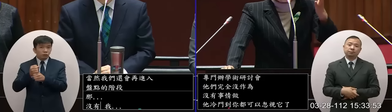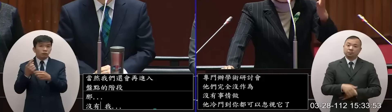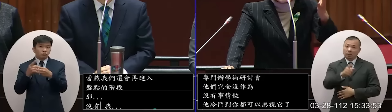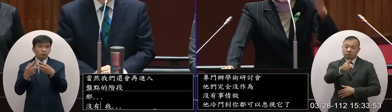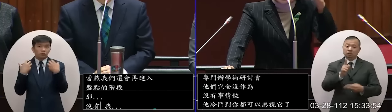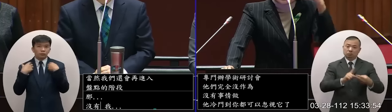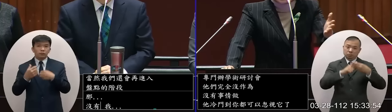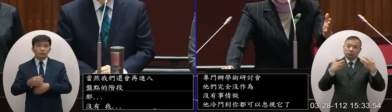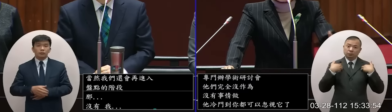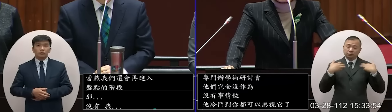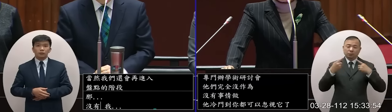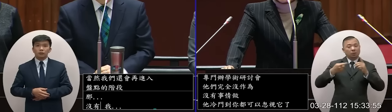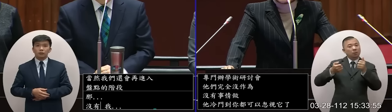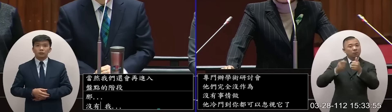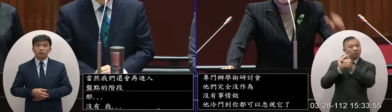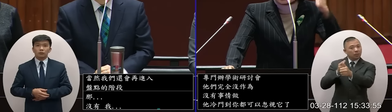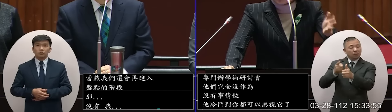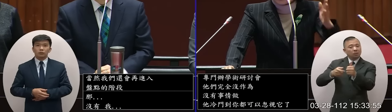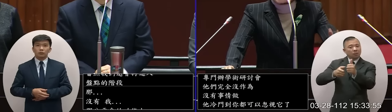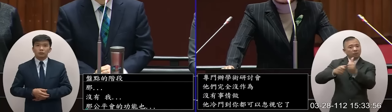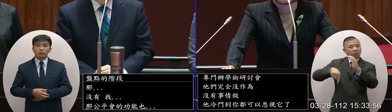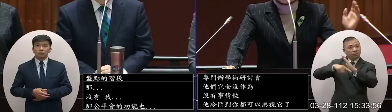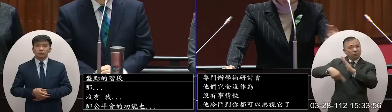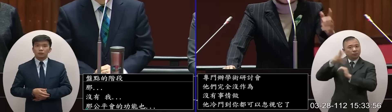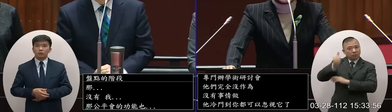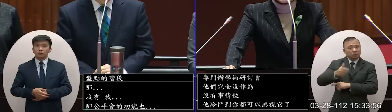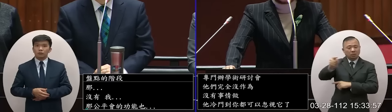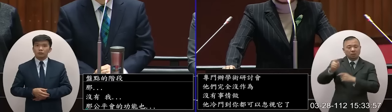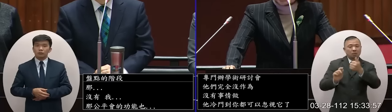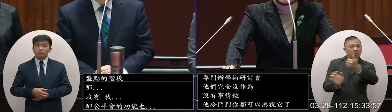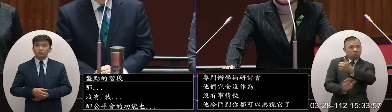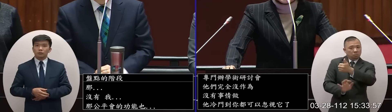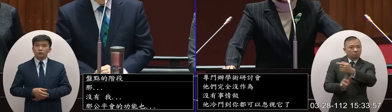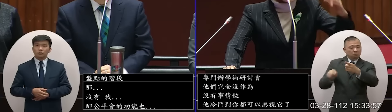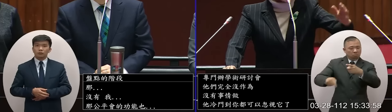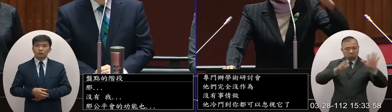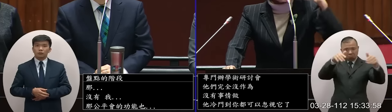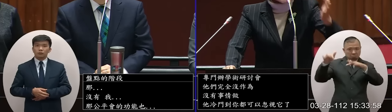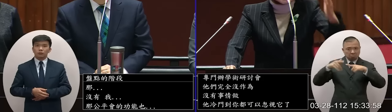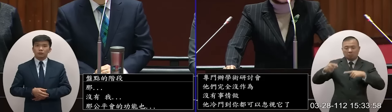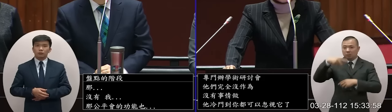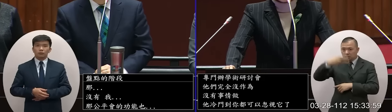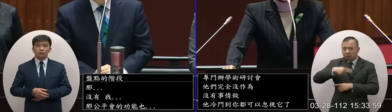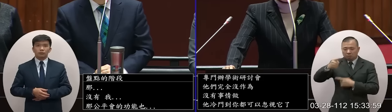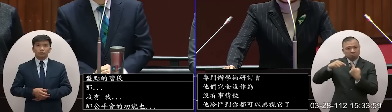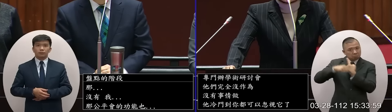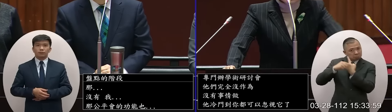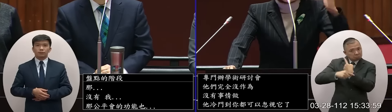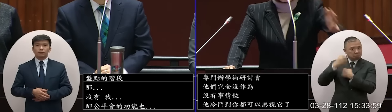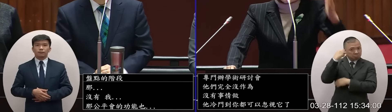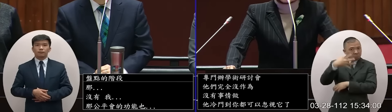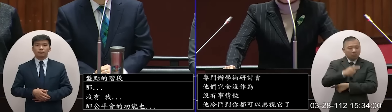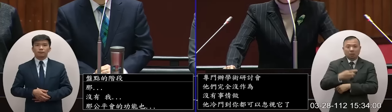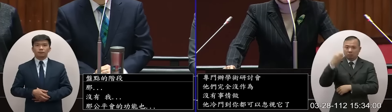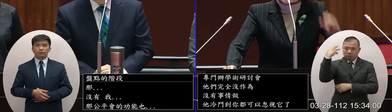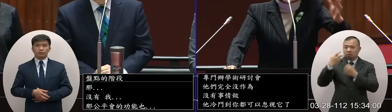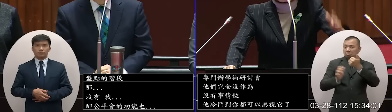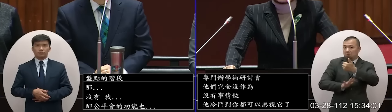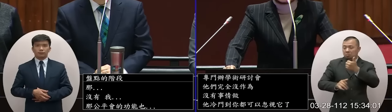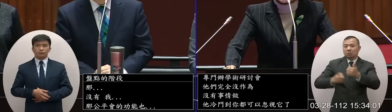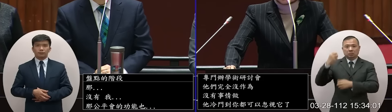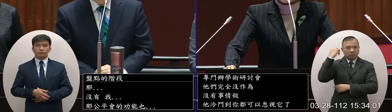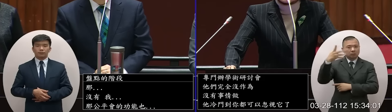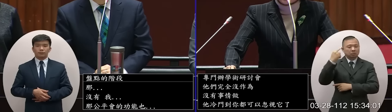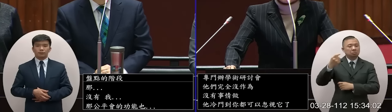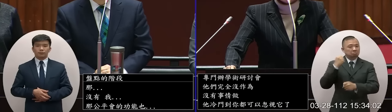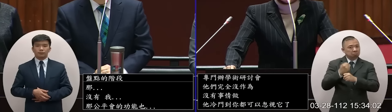让副院长来召开这样的协调会，先做幕僚单位重新了解，可以吗？代表您的新的那个新的作为、新的气